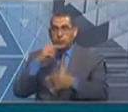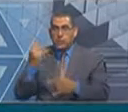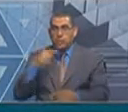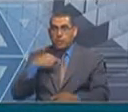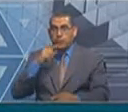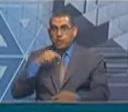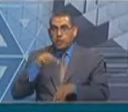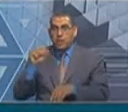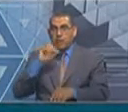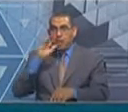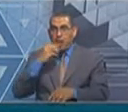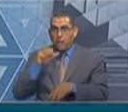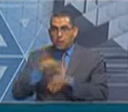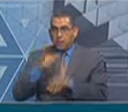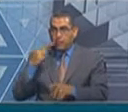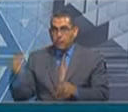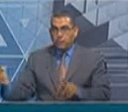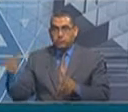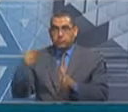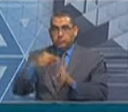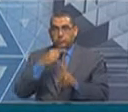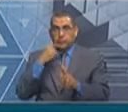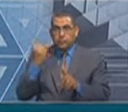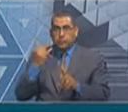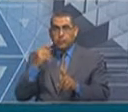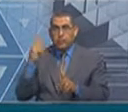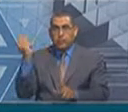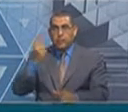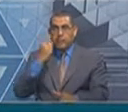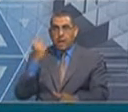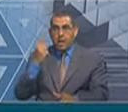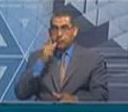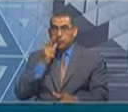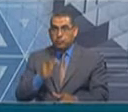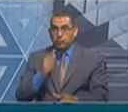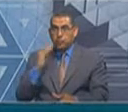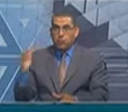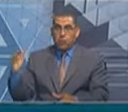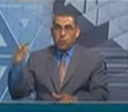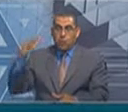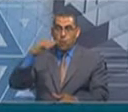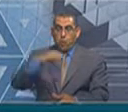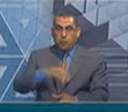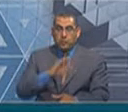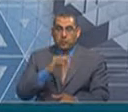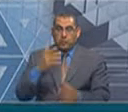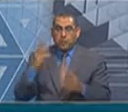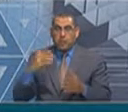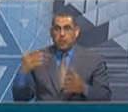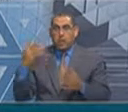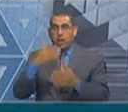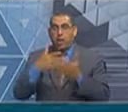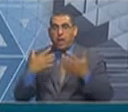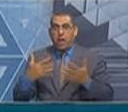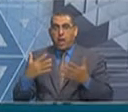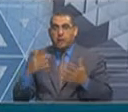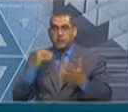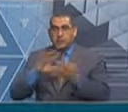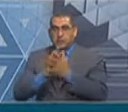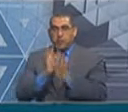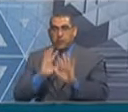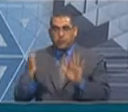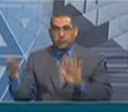صلاح سالم إلى طريق الأوتوستراد وطريق الدائري، وهذا الكوبري سوف يقوم بعمل سيولة مرورية هنا